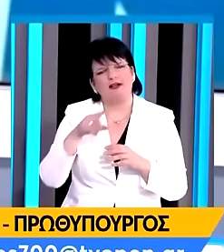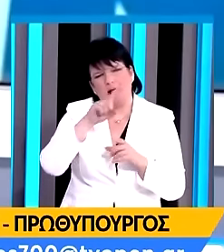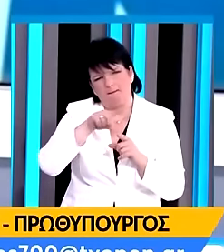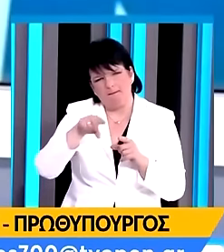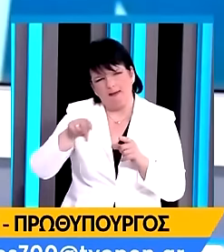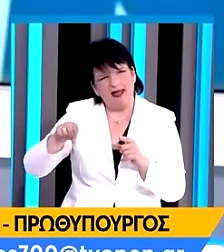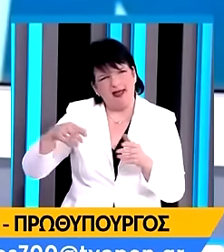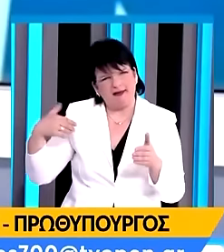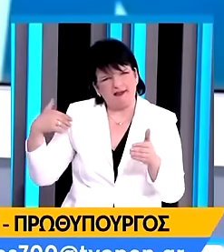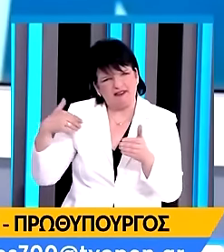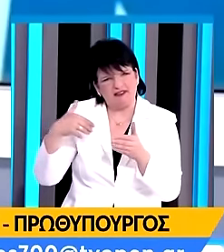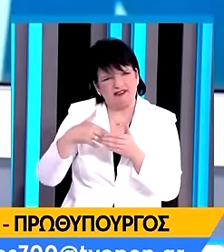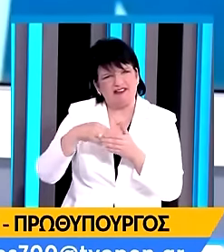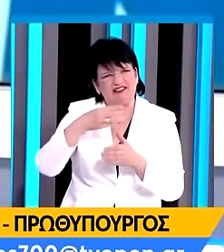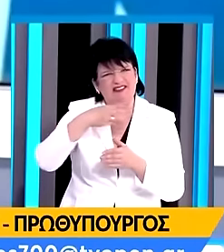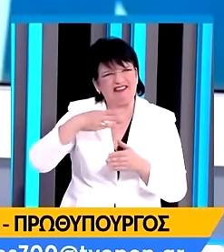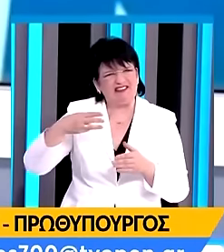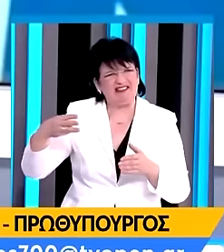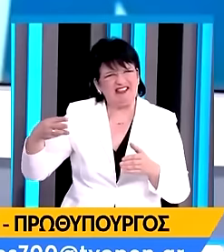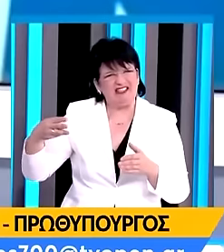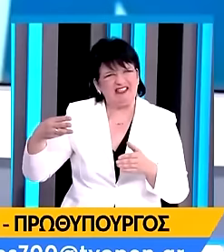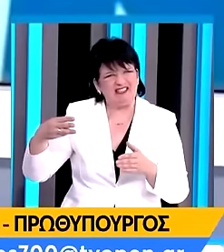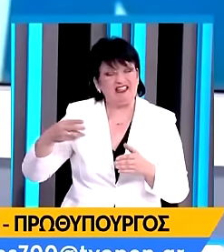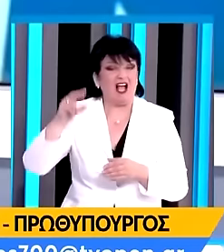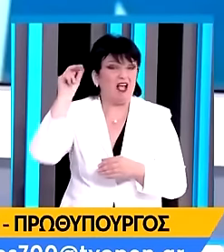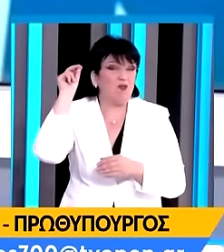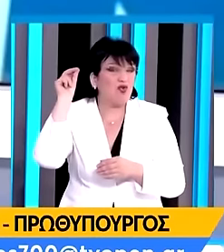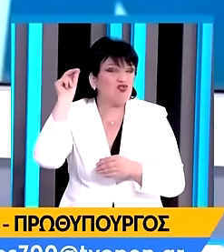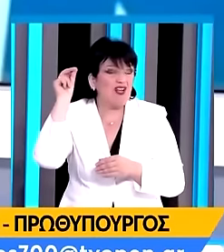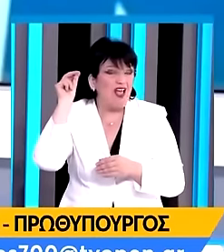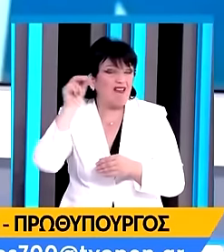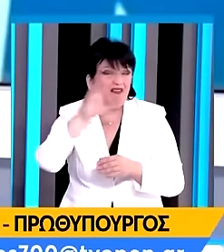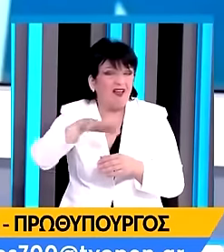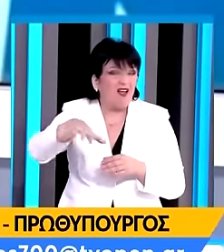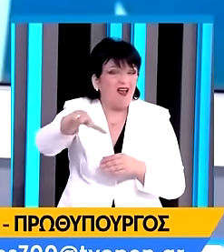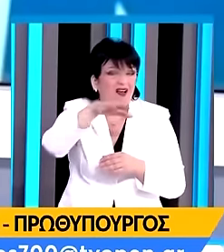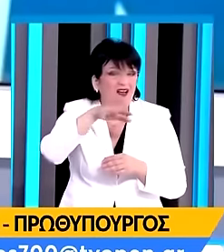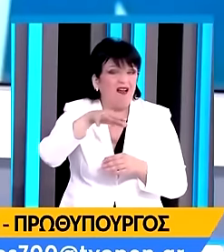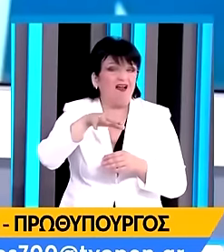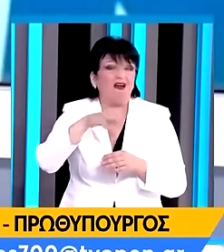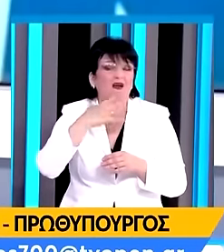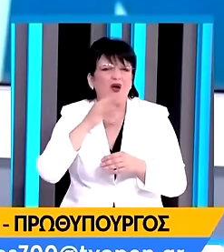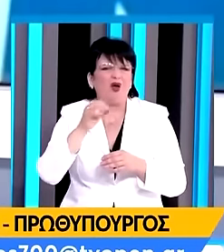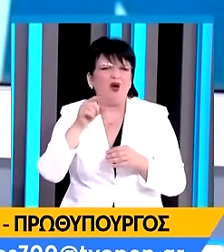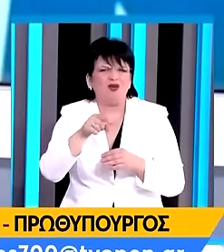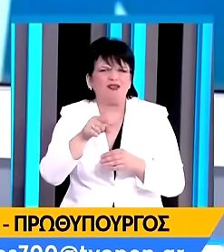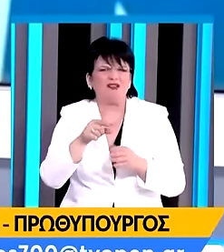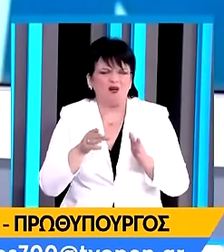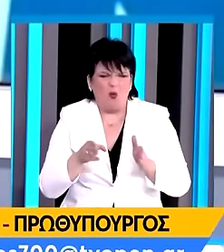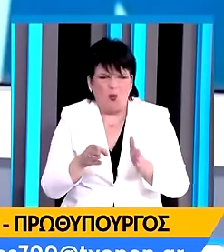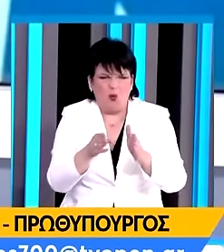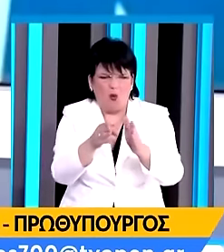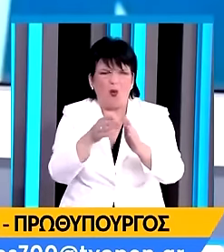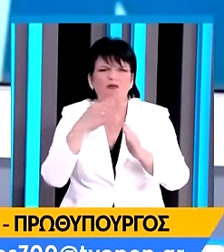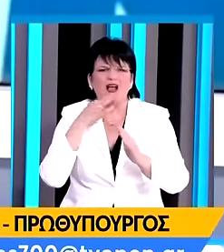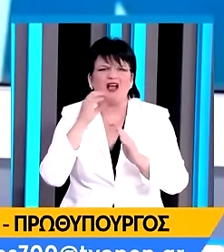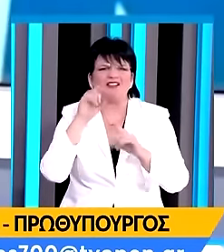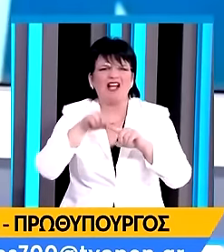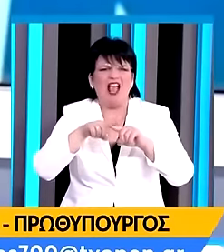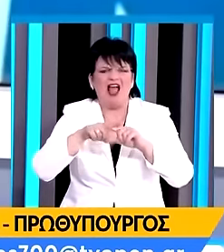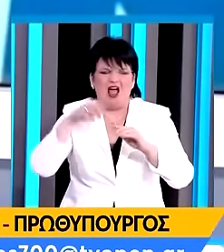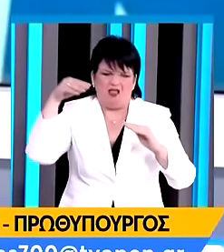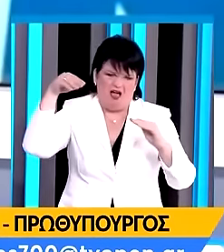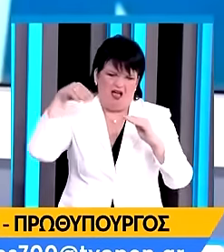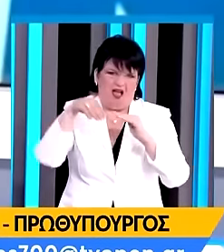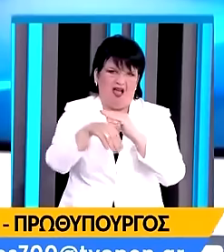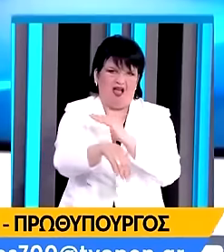μέρες του ΣΥΡΙΖΑ, όταν έταζε τα πάντα στους πάντες, με ακοστολόγητο τρόπο και οδήγησε τη χώρα στη χρεοκοπία. Ο ασυνάρτητος είναι